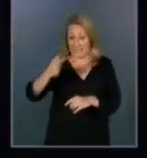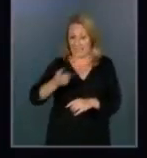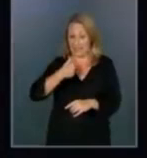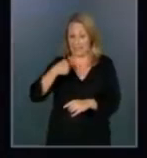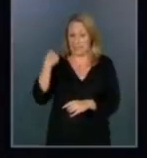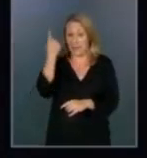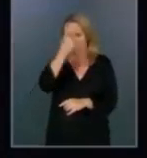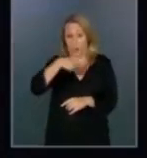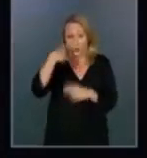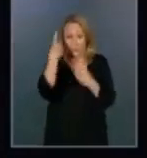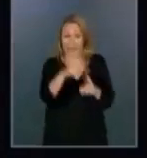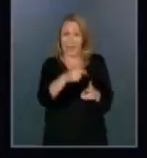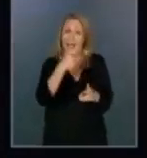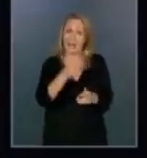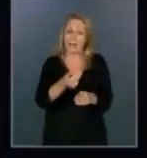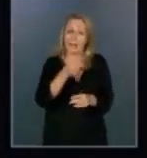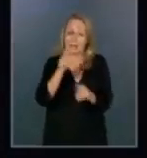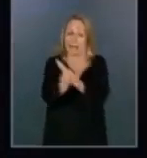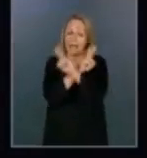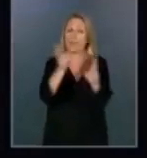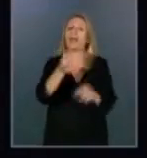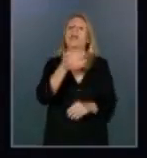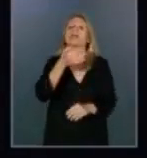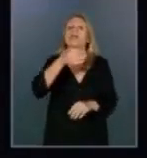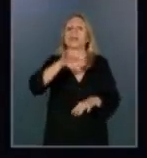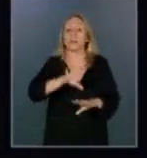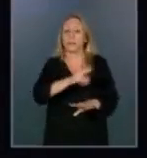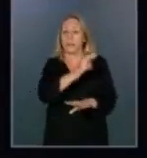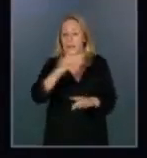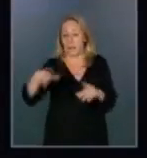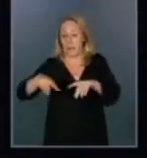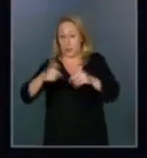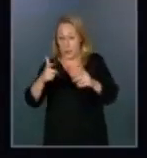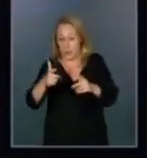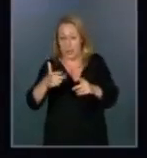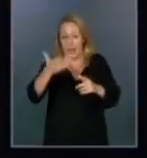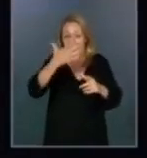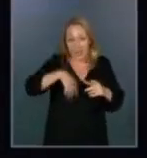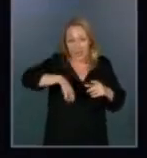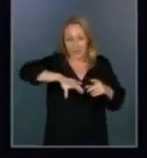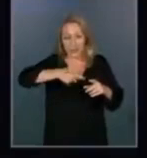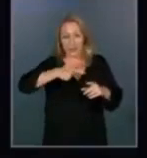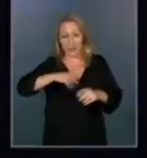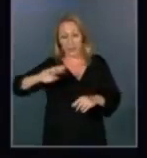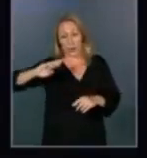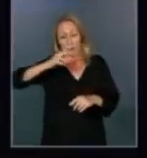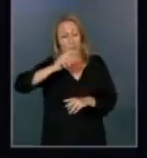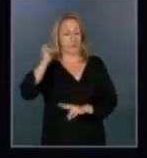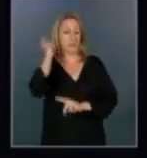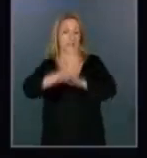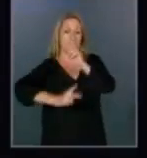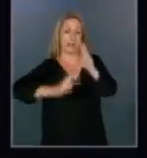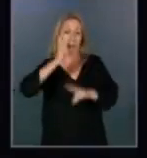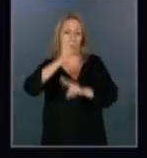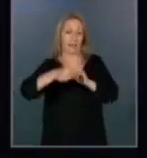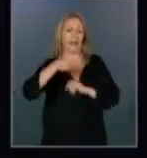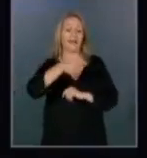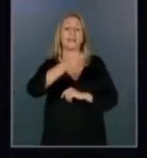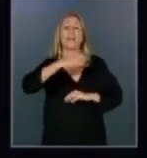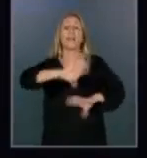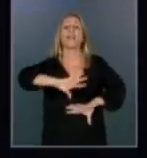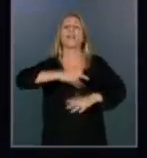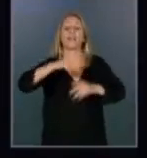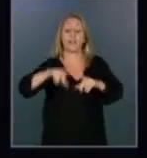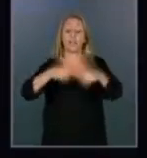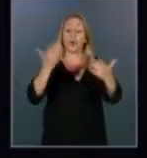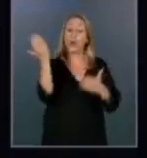έχετε εκφράσει θολές θέσεις είτε για το άδειγμα των σχολείων, σας είχε κατηγορήσει ο Πρωθυπουργός μου ότι δεν θέλετε να ανοίξω σχολεία, και